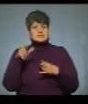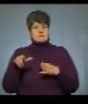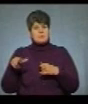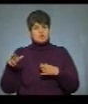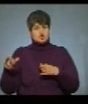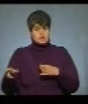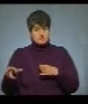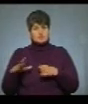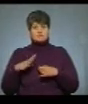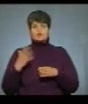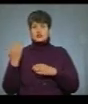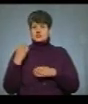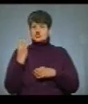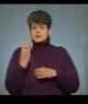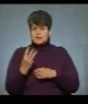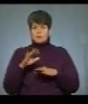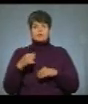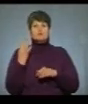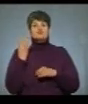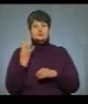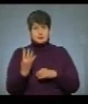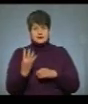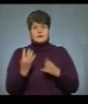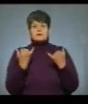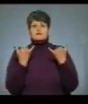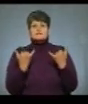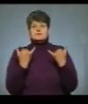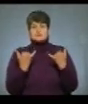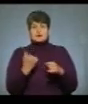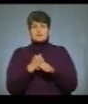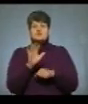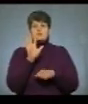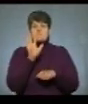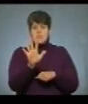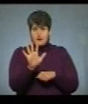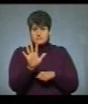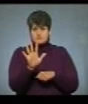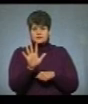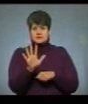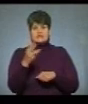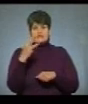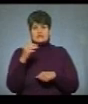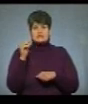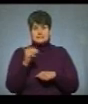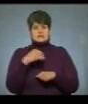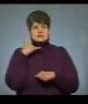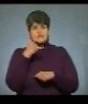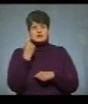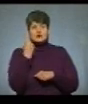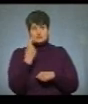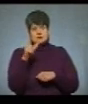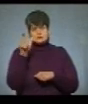працювало спочатку 3 диспетчера, потім 4. А зараз на даний час працює 5 диспетчерів. На 30 тисяч звернень – один